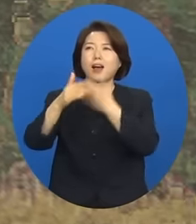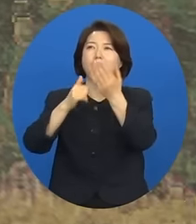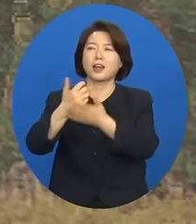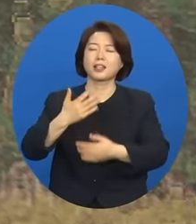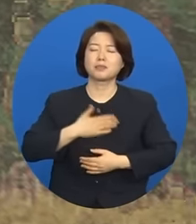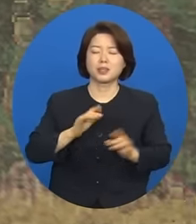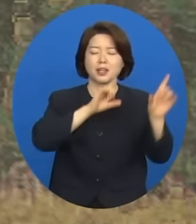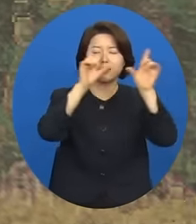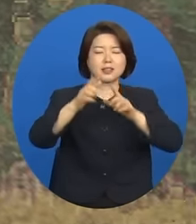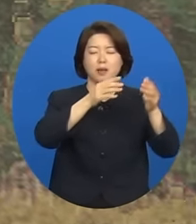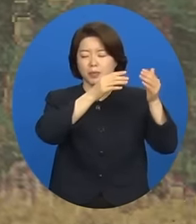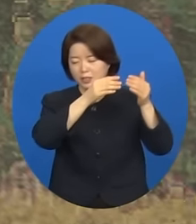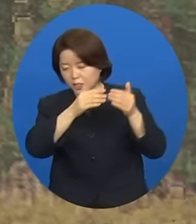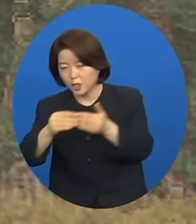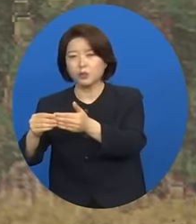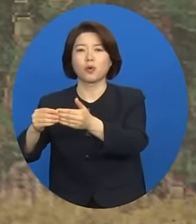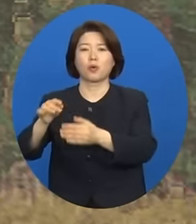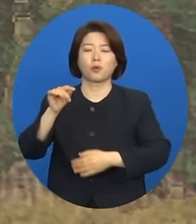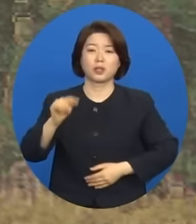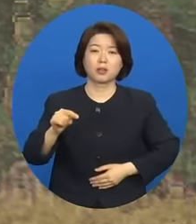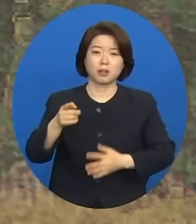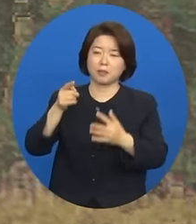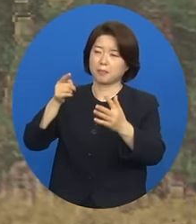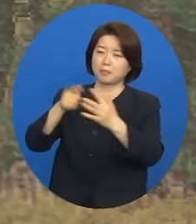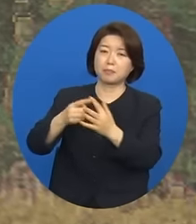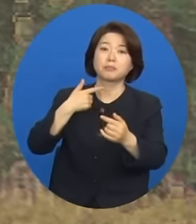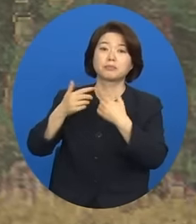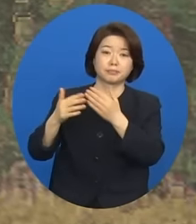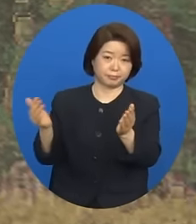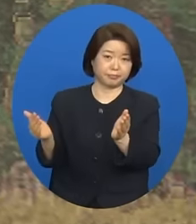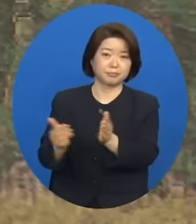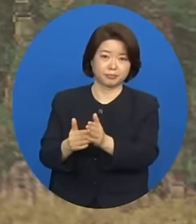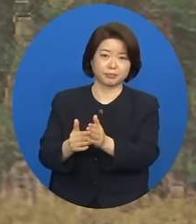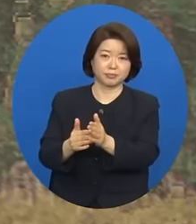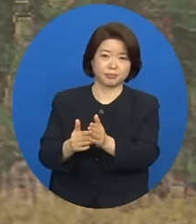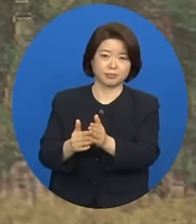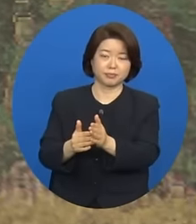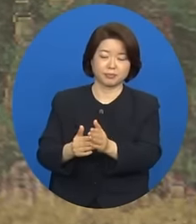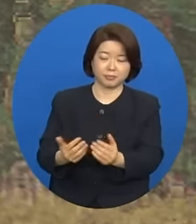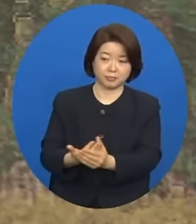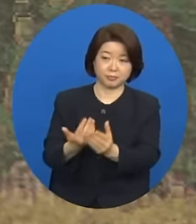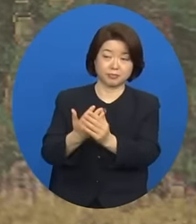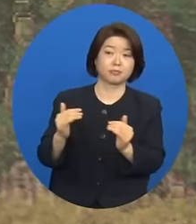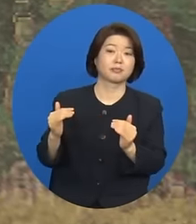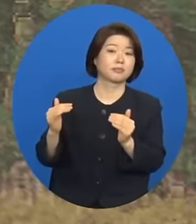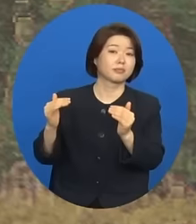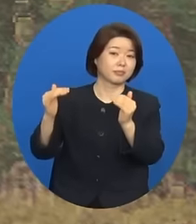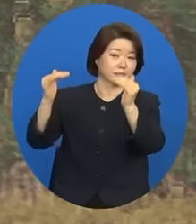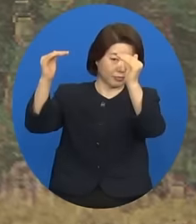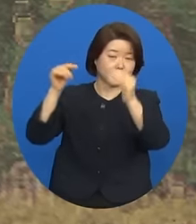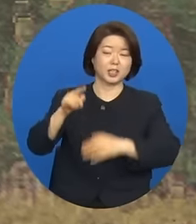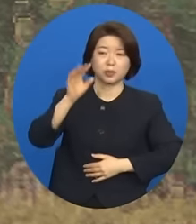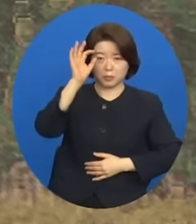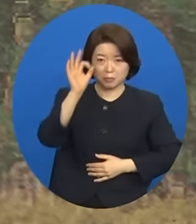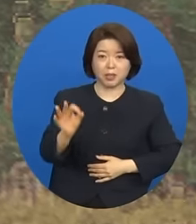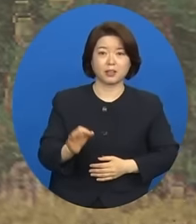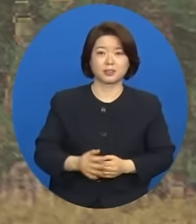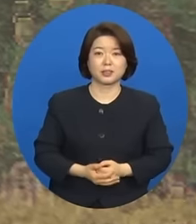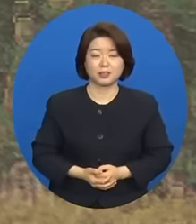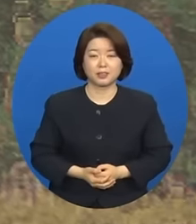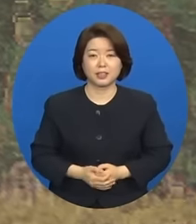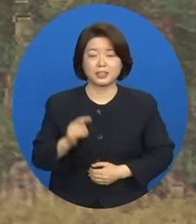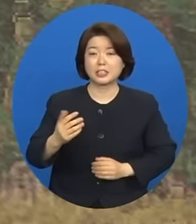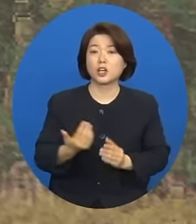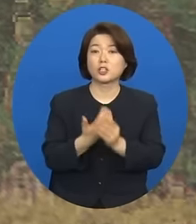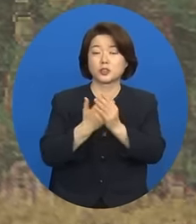삶을 인도하시는구나 하는 것을 그가 경험하게 되면서 성장한 것을 보게 됩니다. 이러한 성장의